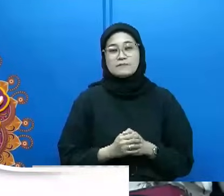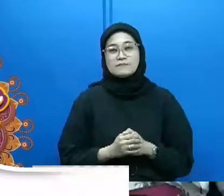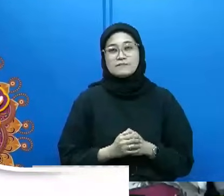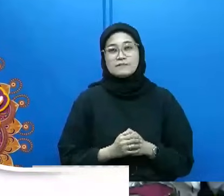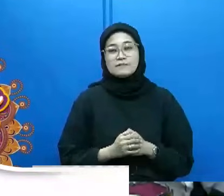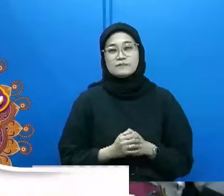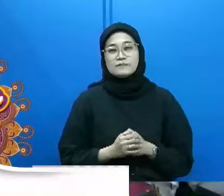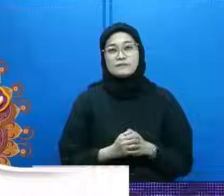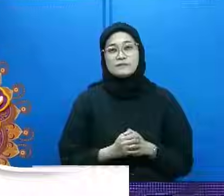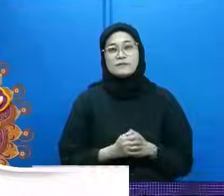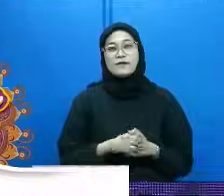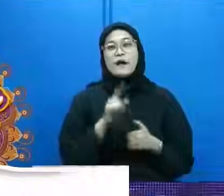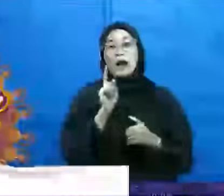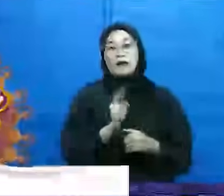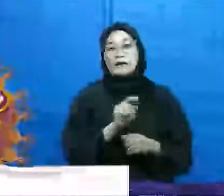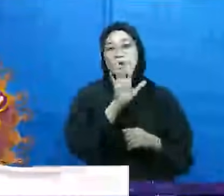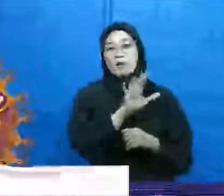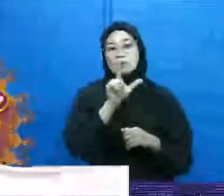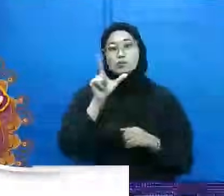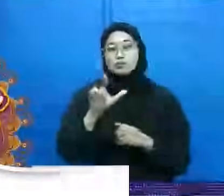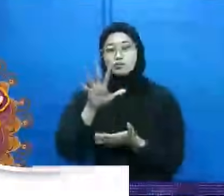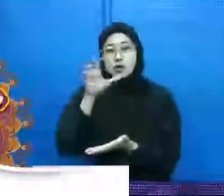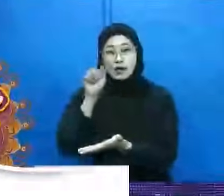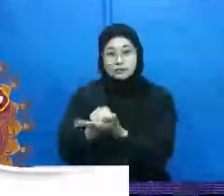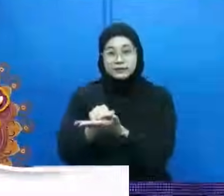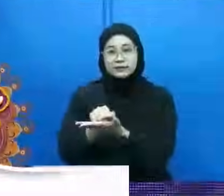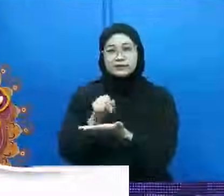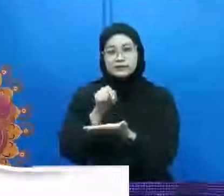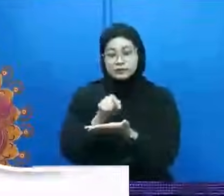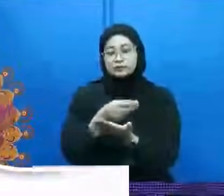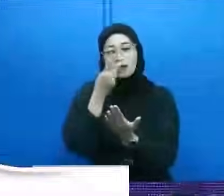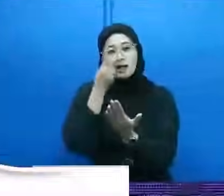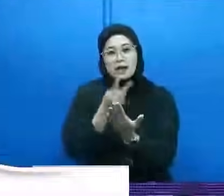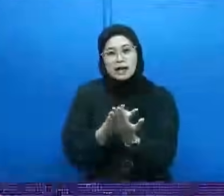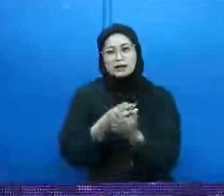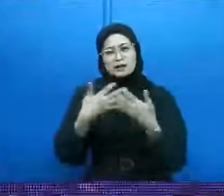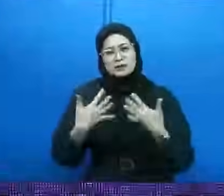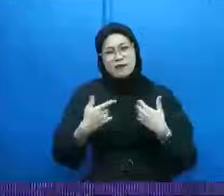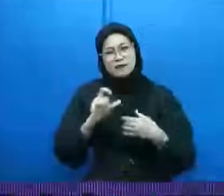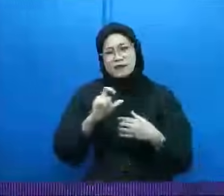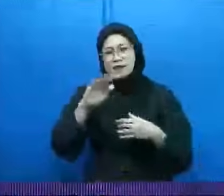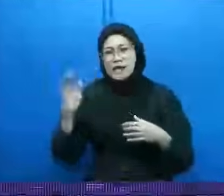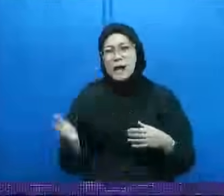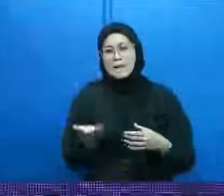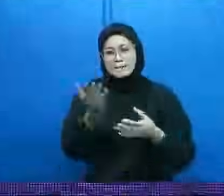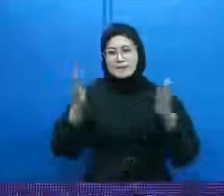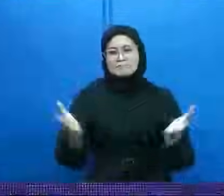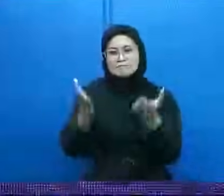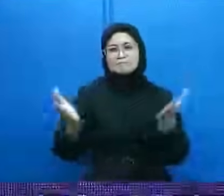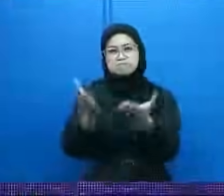Iman. Ada 57 hadis. Belajar dari situ bagaimana cara Nabi mencharge para sahabat supaya imannya naik dan dijaga